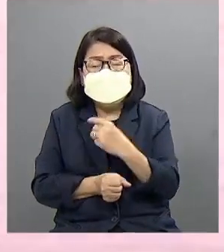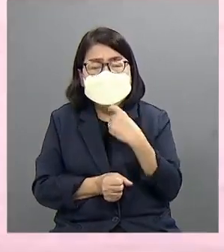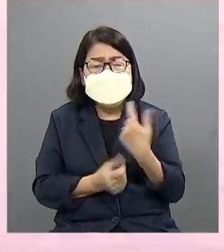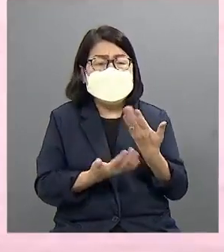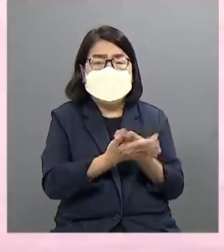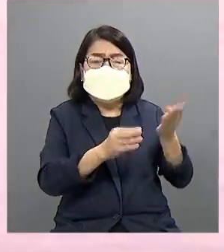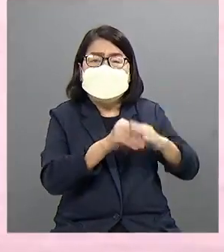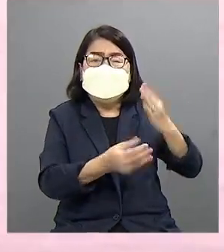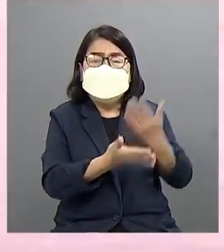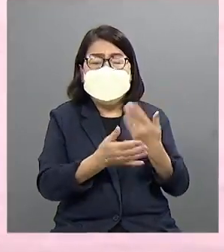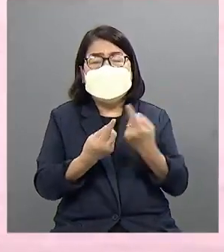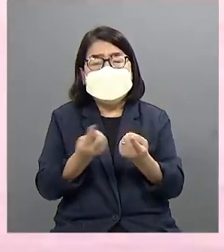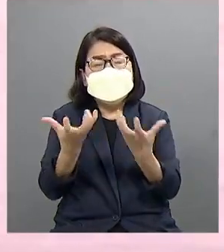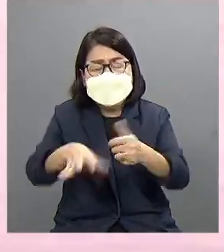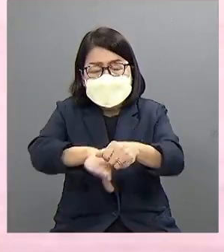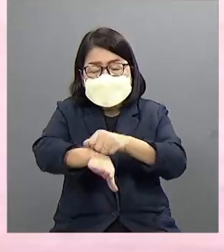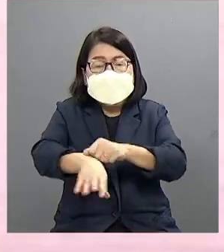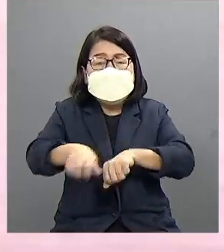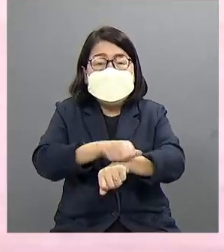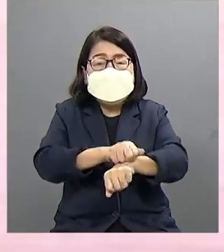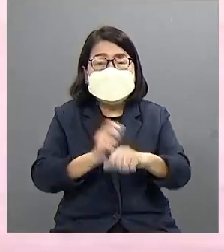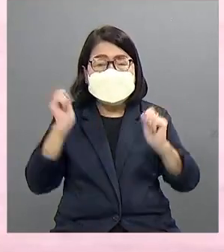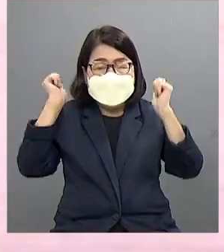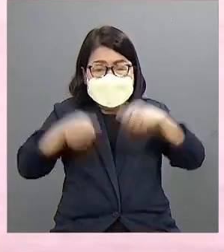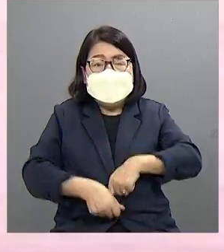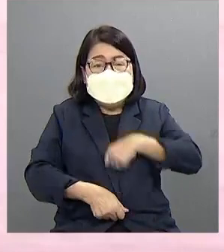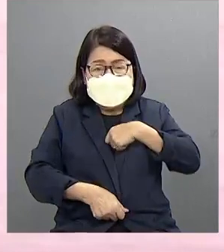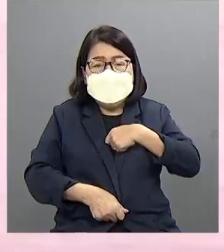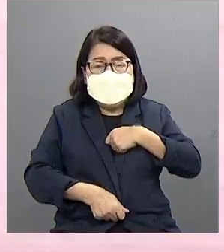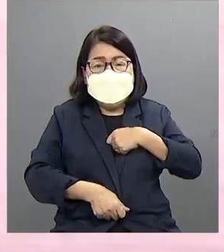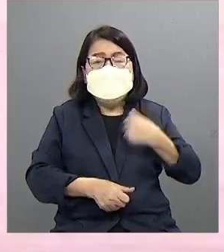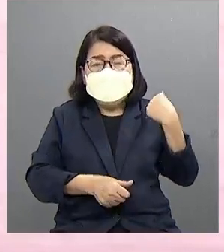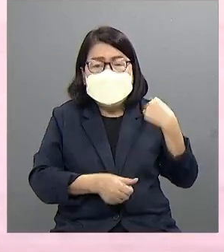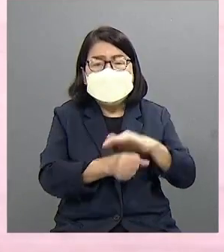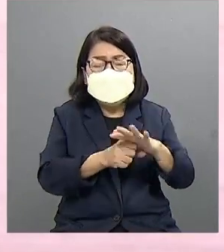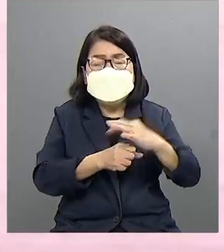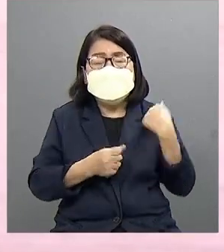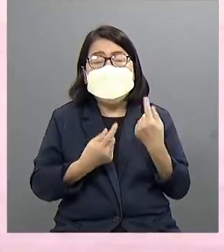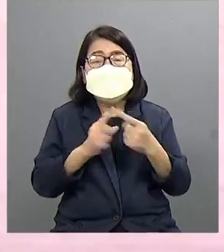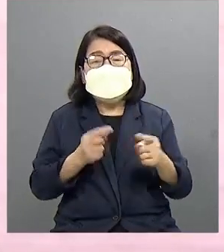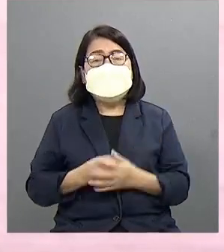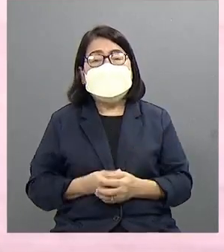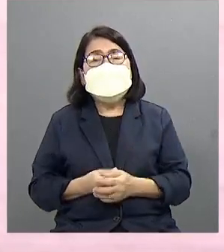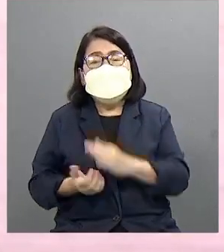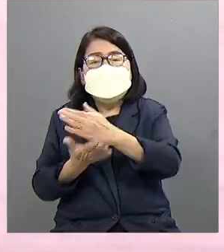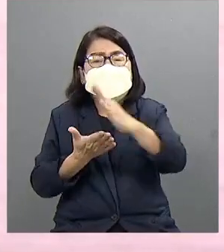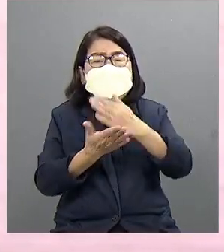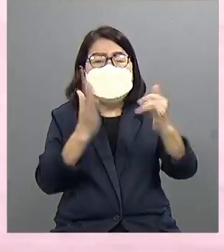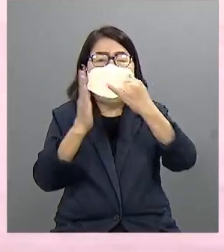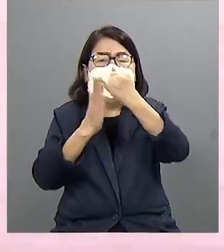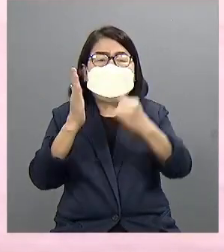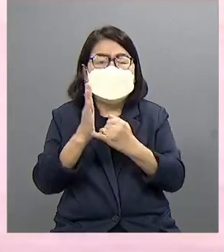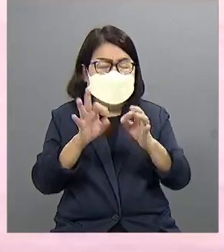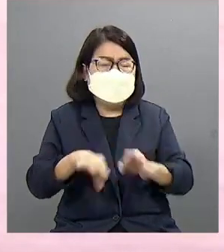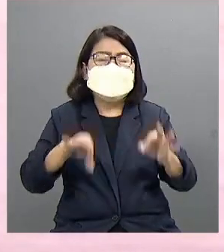งมืออะไรเงี้ยเสื้อ PPE ยังพอมีนะคือตัวหลวงพ่อเนี่ยส่งไปหลายจังหวัดโดยเฉพาะภาคใต้แล้วก็